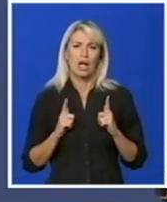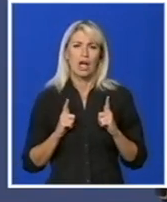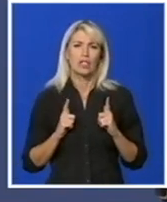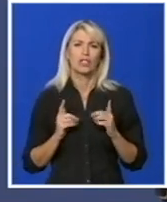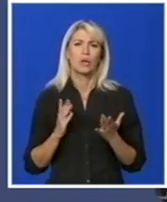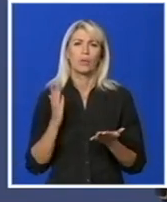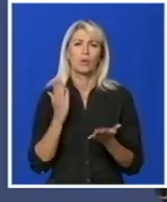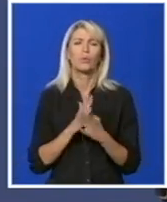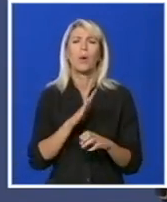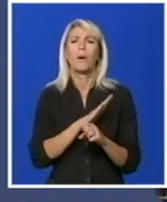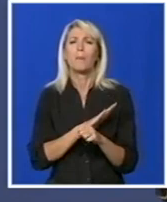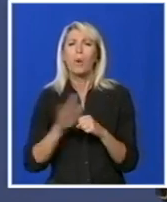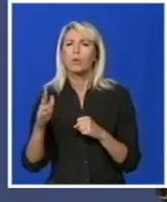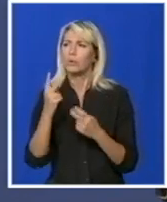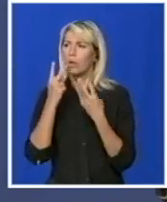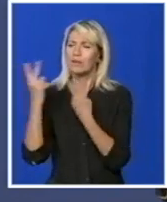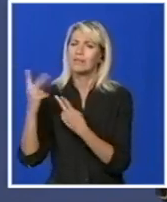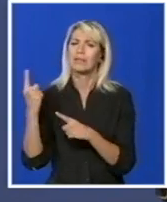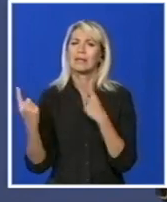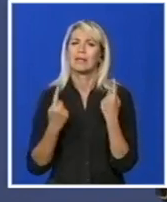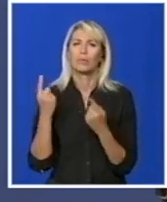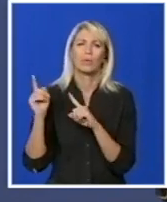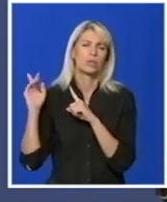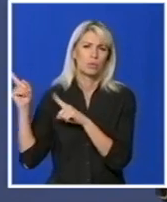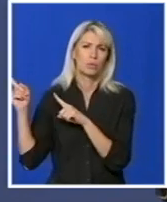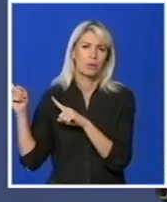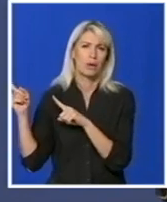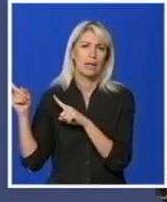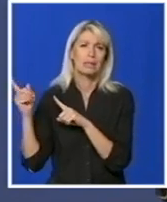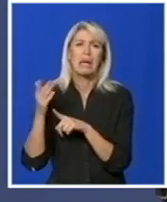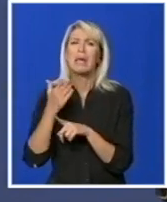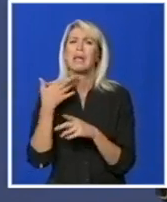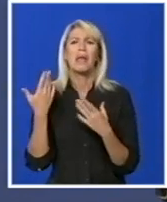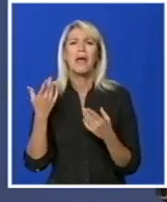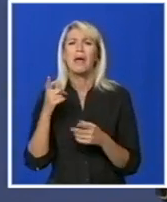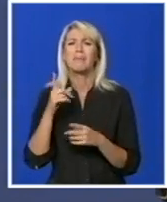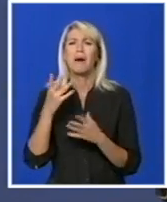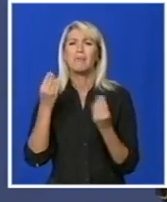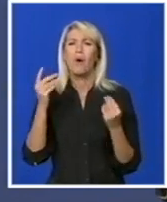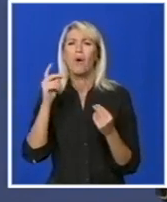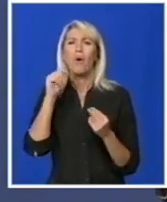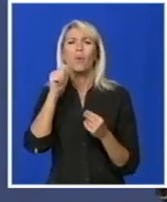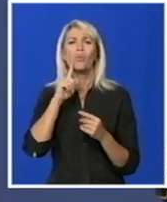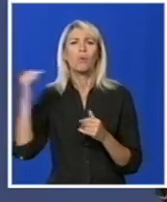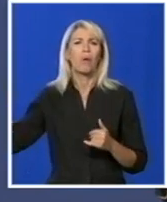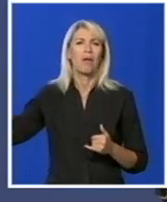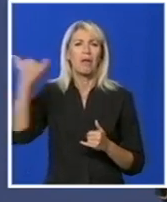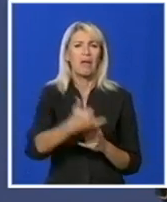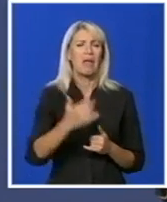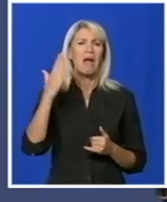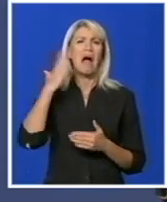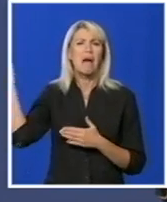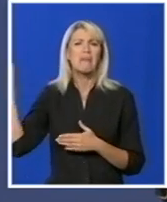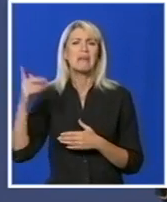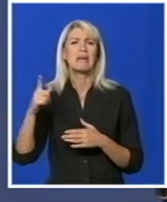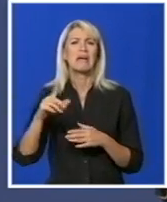potpuni uvid kakva bi bila situacija. Nemamo neki dolazak iz tih krajeva Azije ili Afrike da bi se moglo